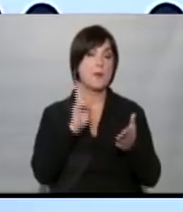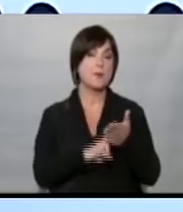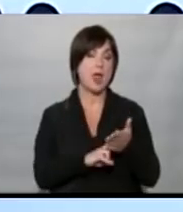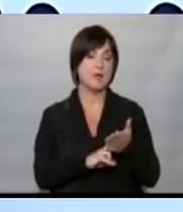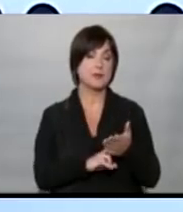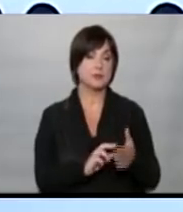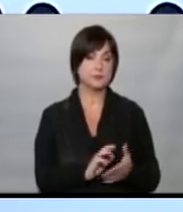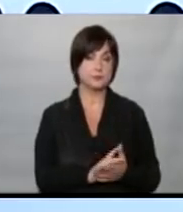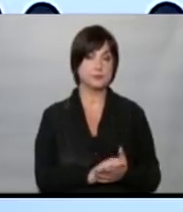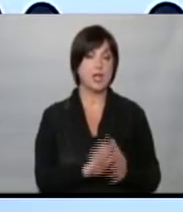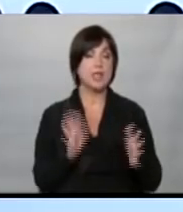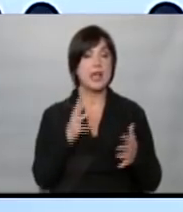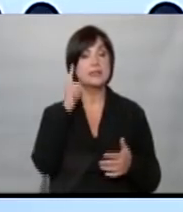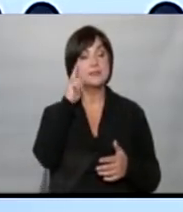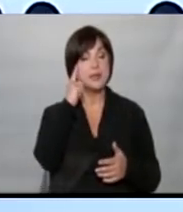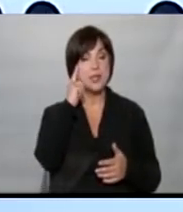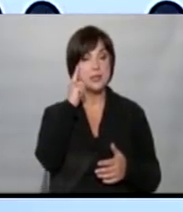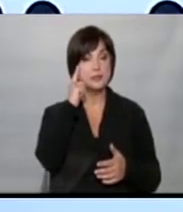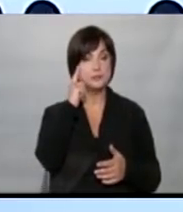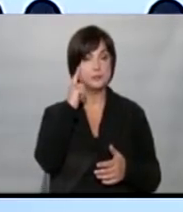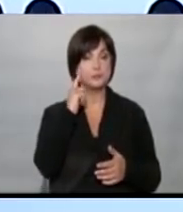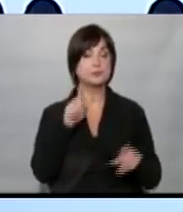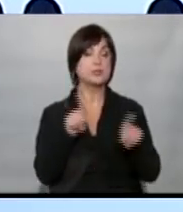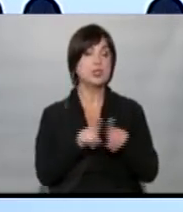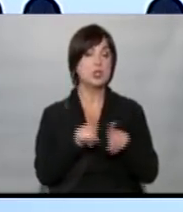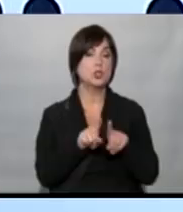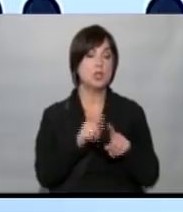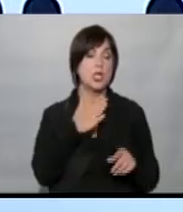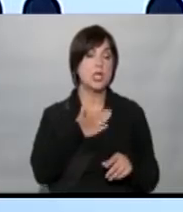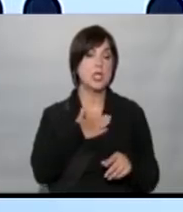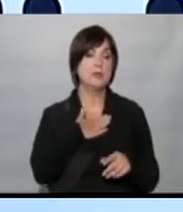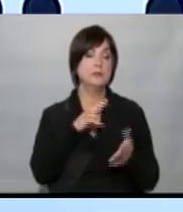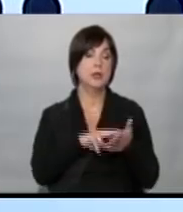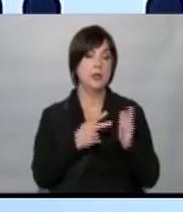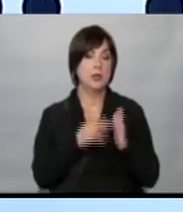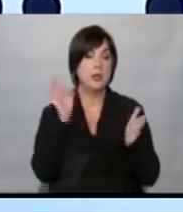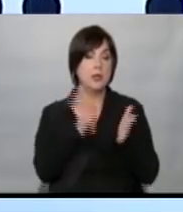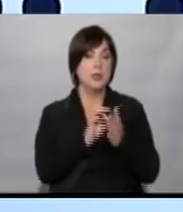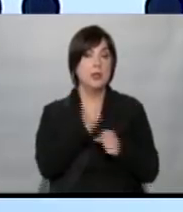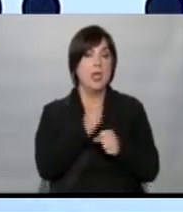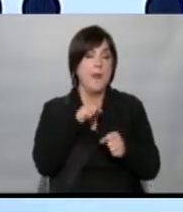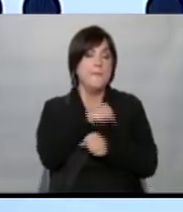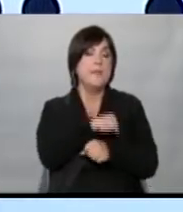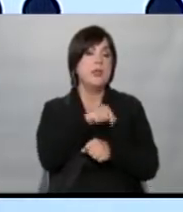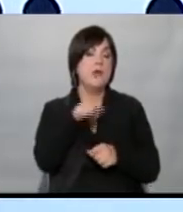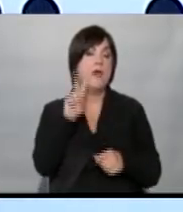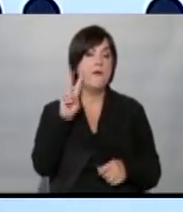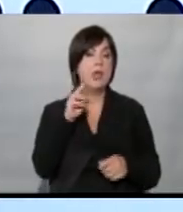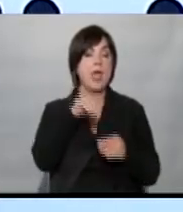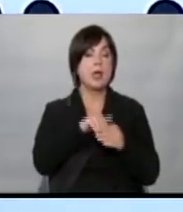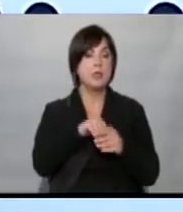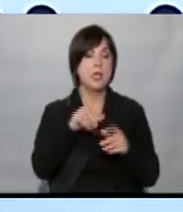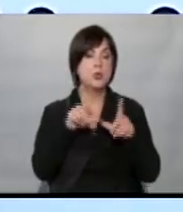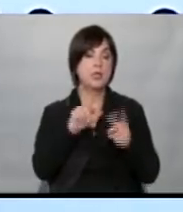облигација, дали сметате дека истиот имаше политичка цел да изврши притисок врз ДПМН да гласа за